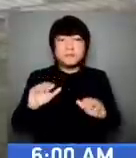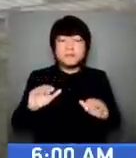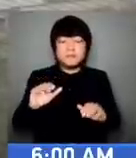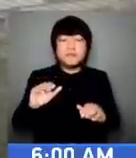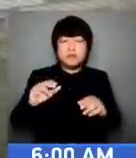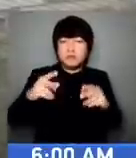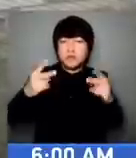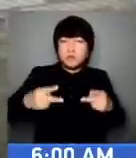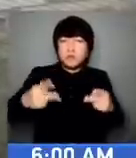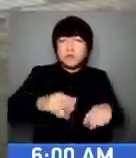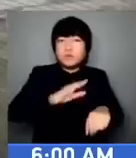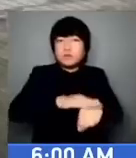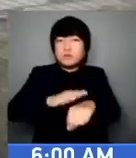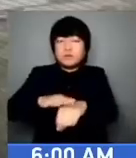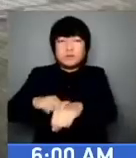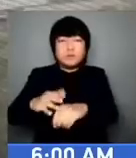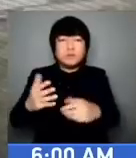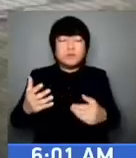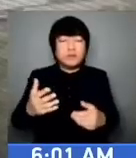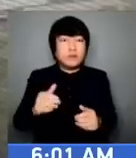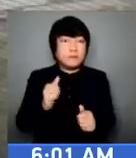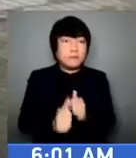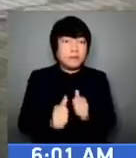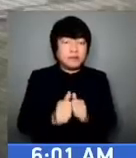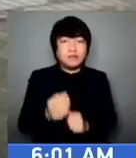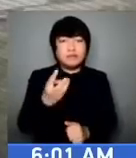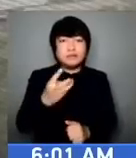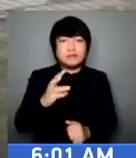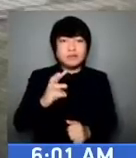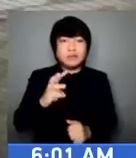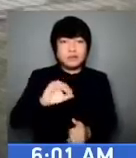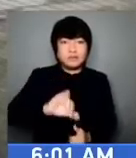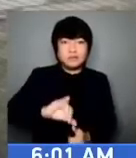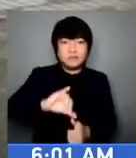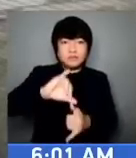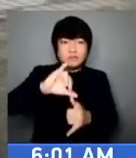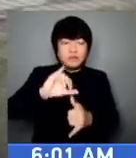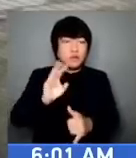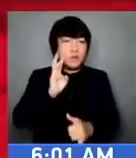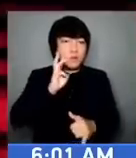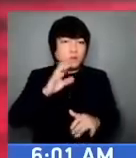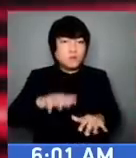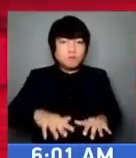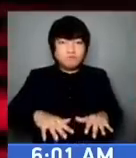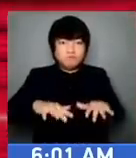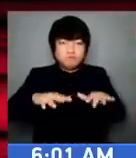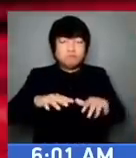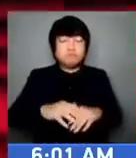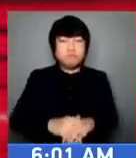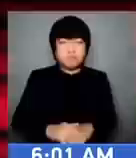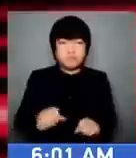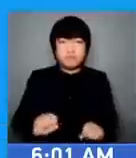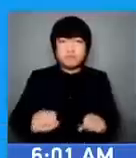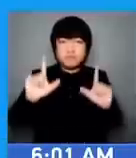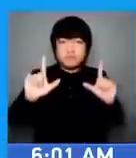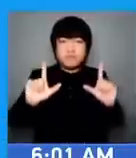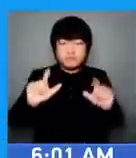na po sa 16 meters ang water level nito. Ang latest sa Marikina River sa unang balita live ni Bam